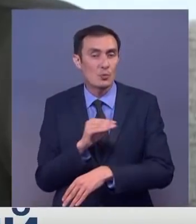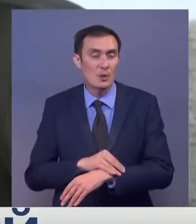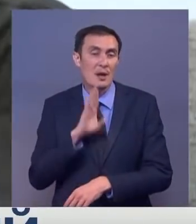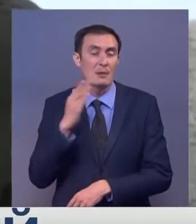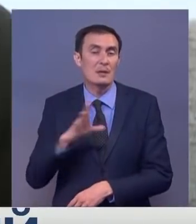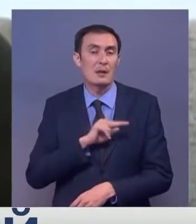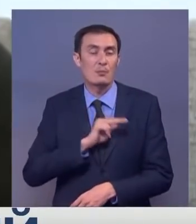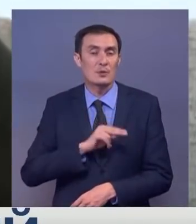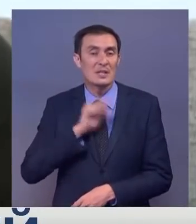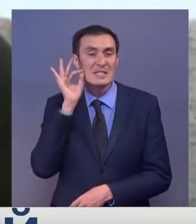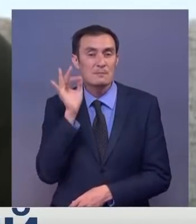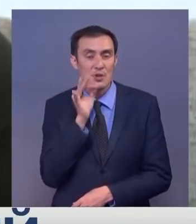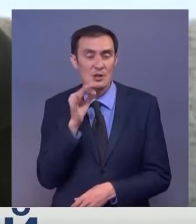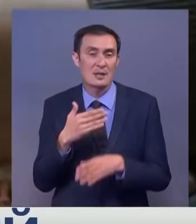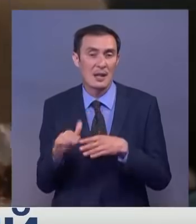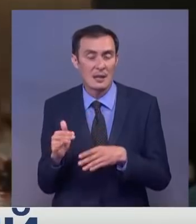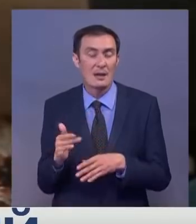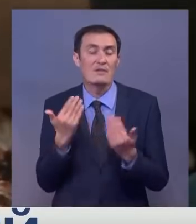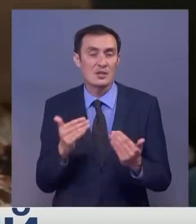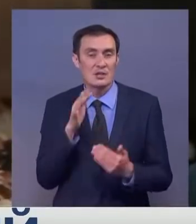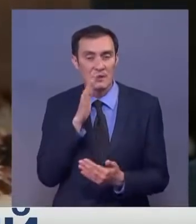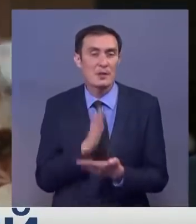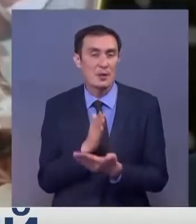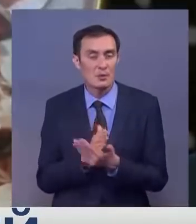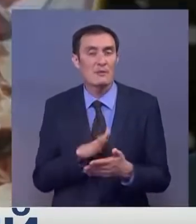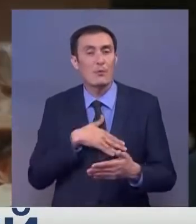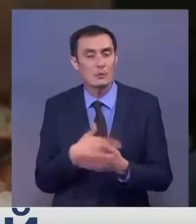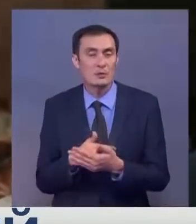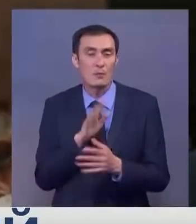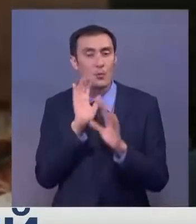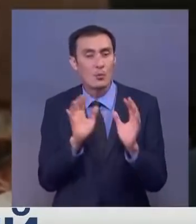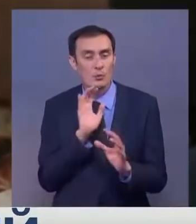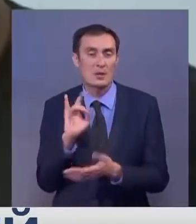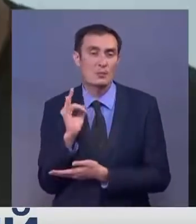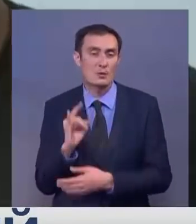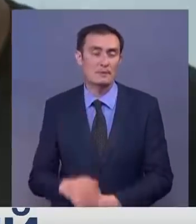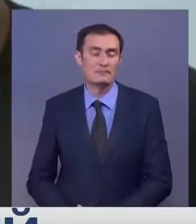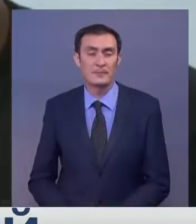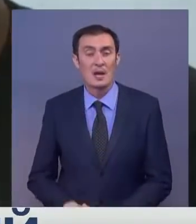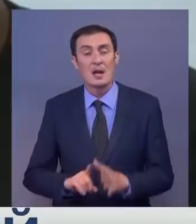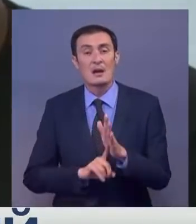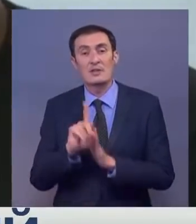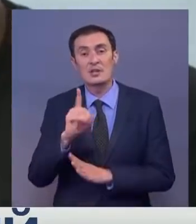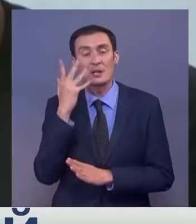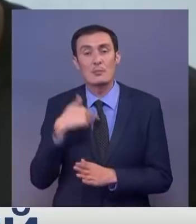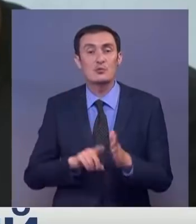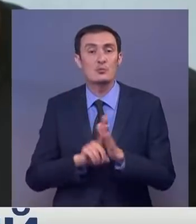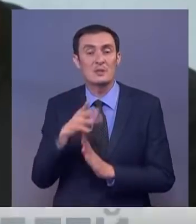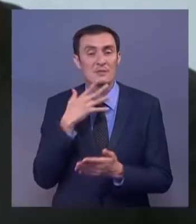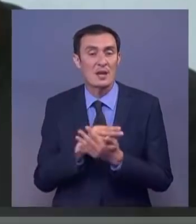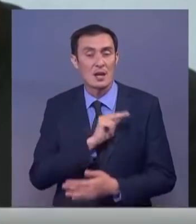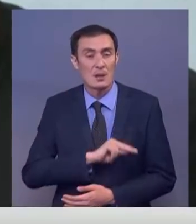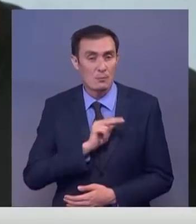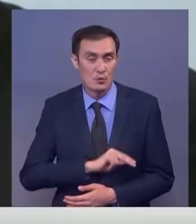тогда работала диспетчером отделения. В настоящее время находится в отпуске по уходу за ребенком. Вначале, когда я только приступила к своей